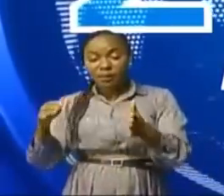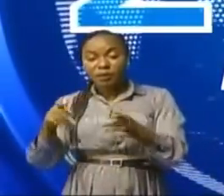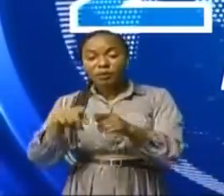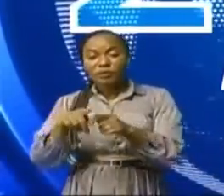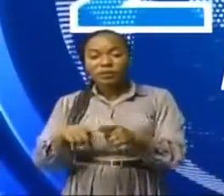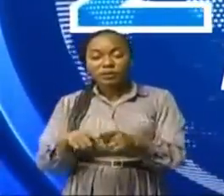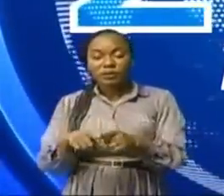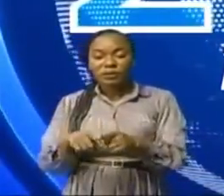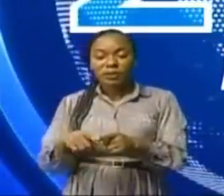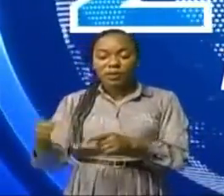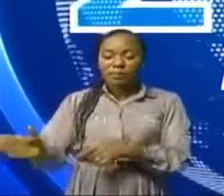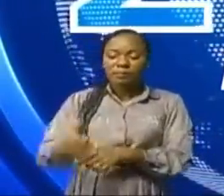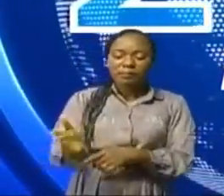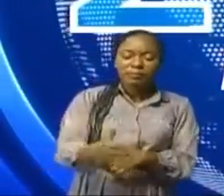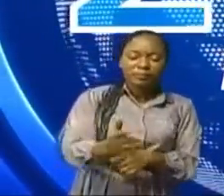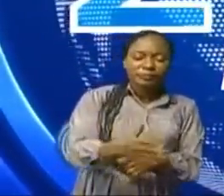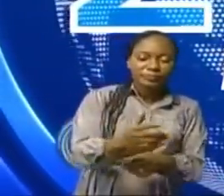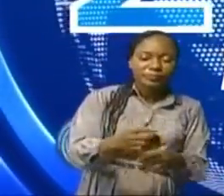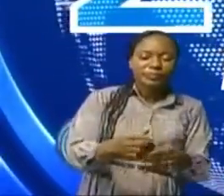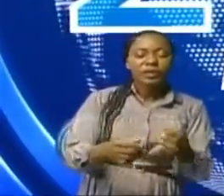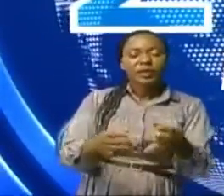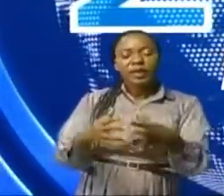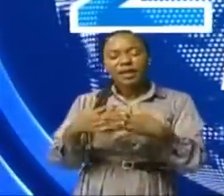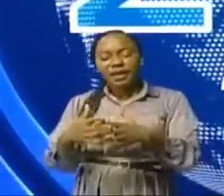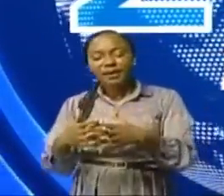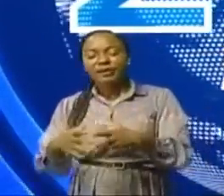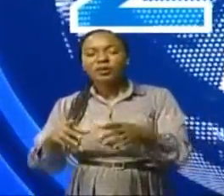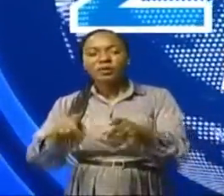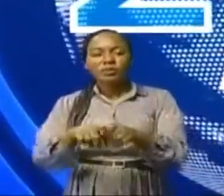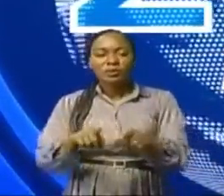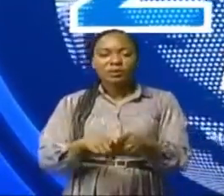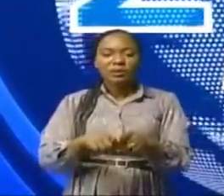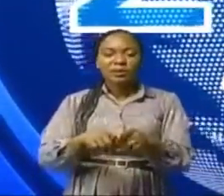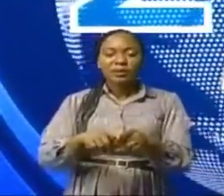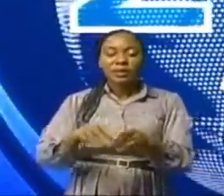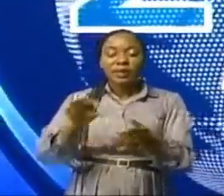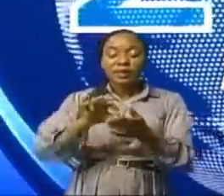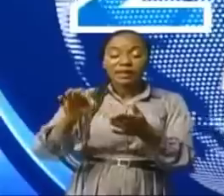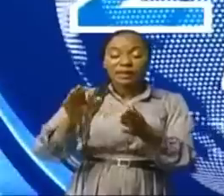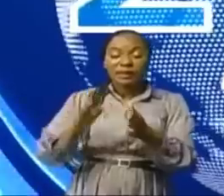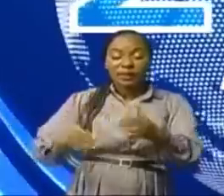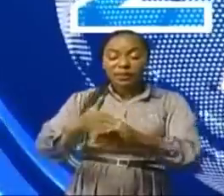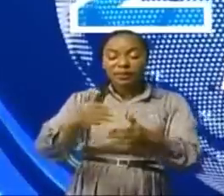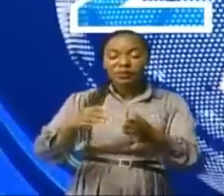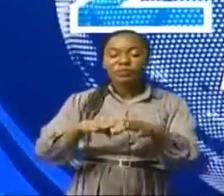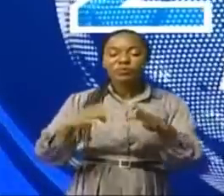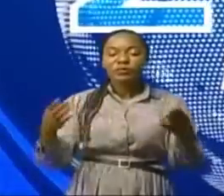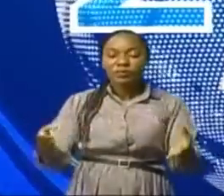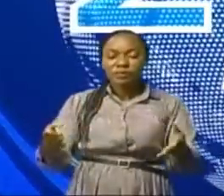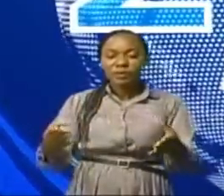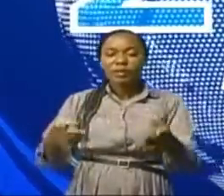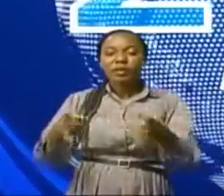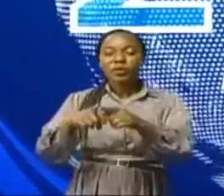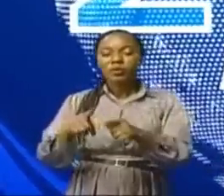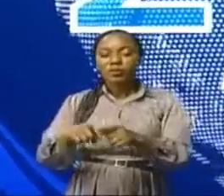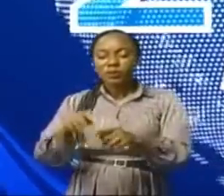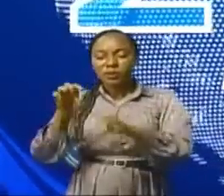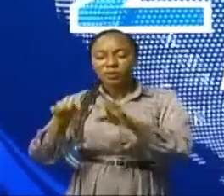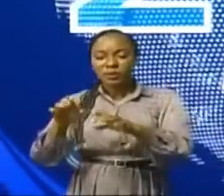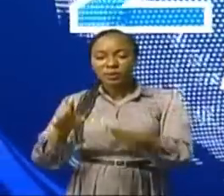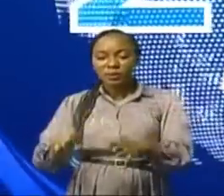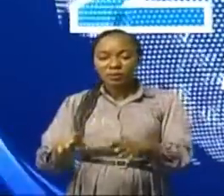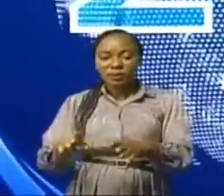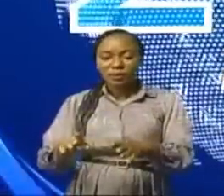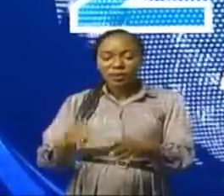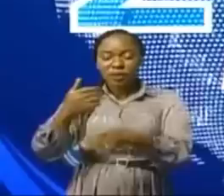conducteur balayage mécanique, lavage, caisse ouverte, compression hydraulique 20, opérateur de machine